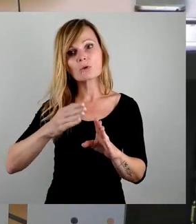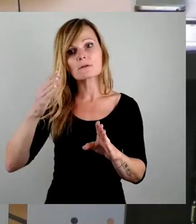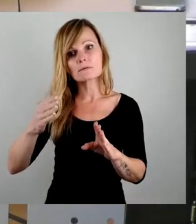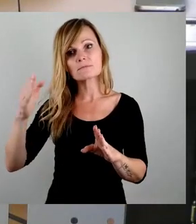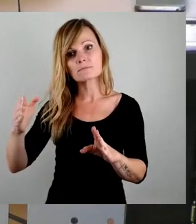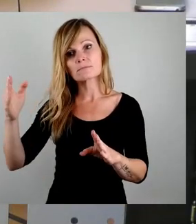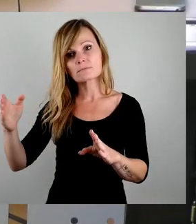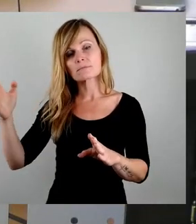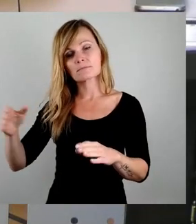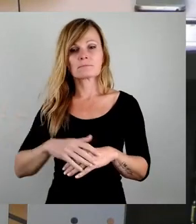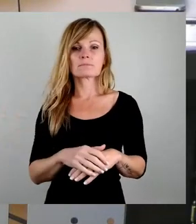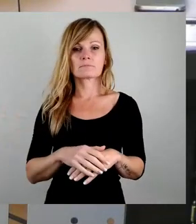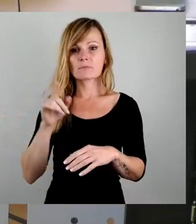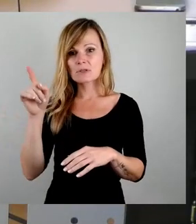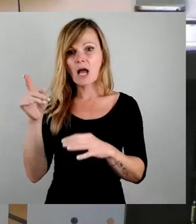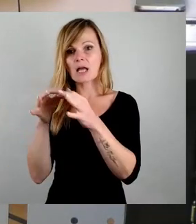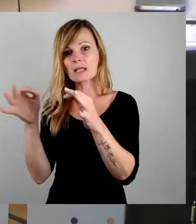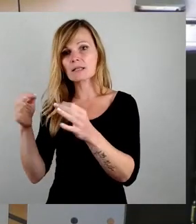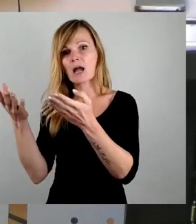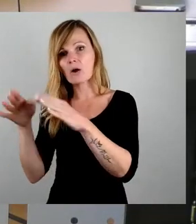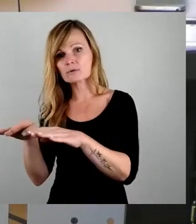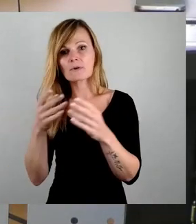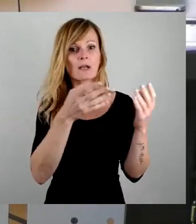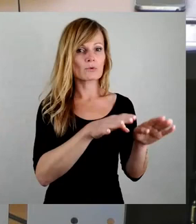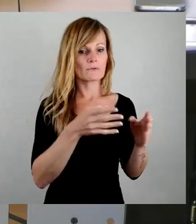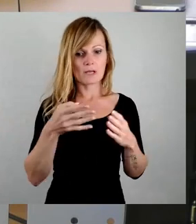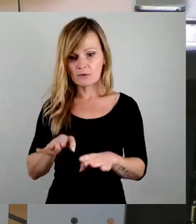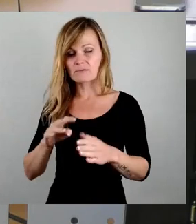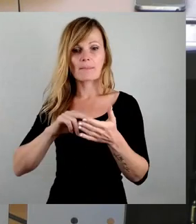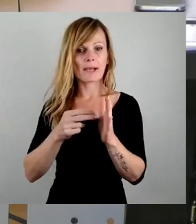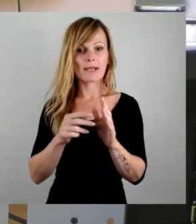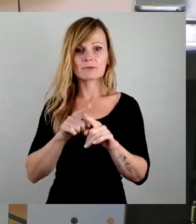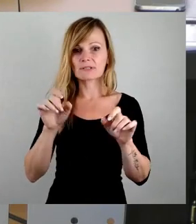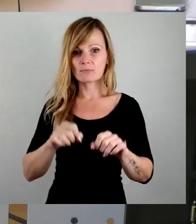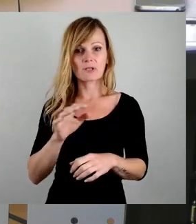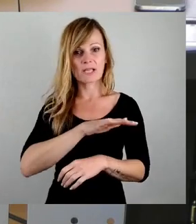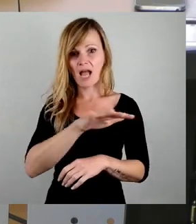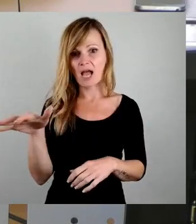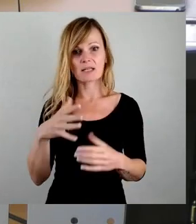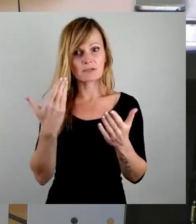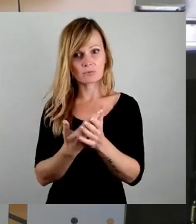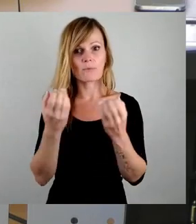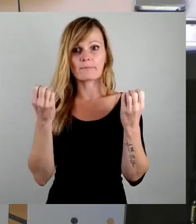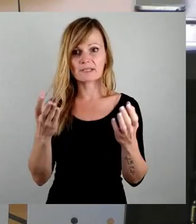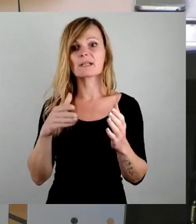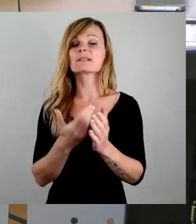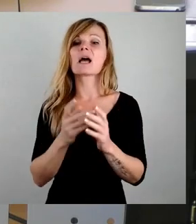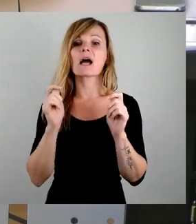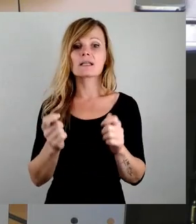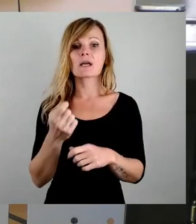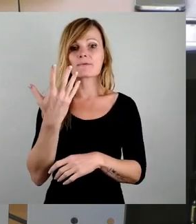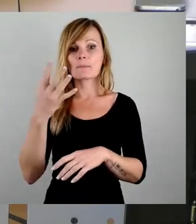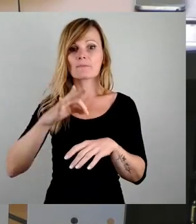oder dort wegfallen, die Planungen nicht möglich sein. Und all das wird passieren. Ich beantrage 5 Minuten